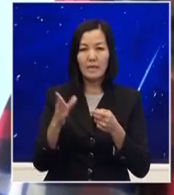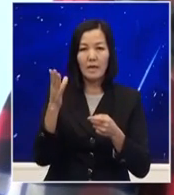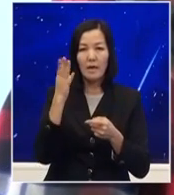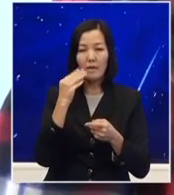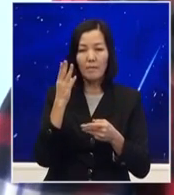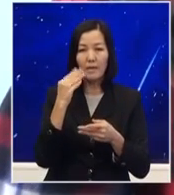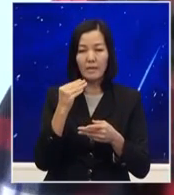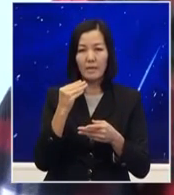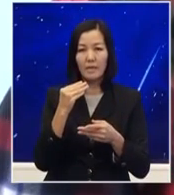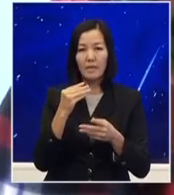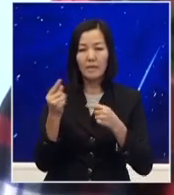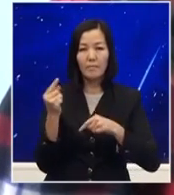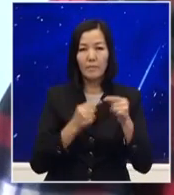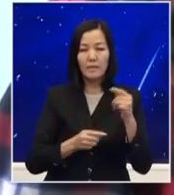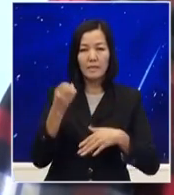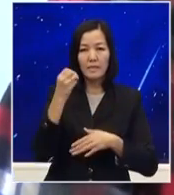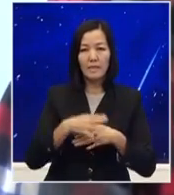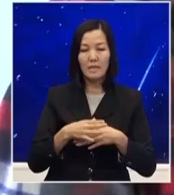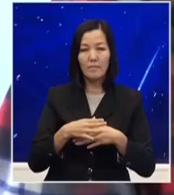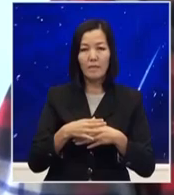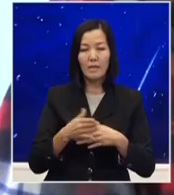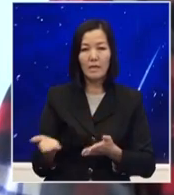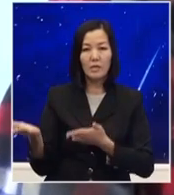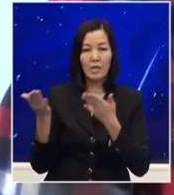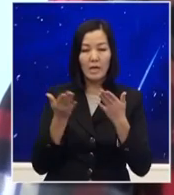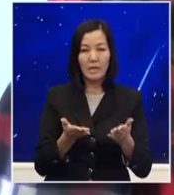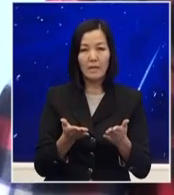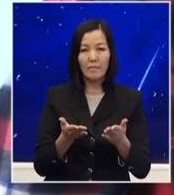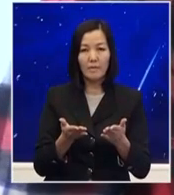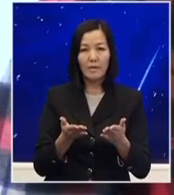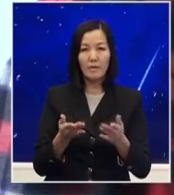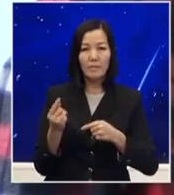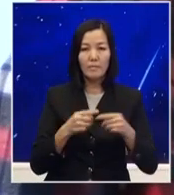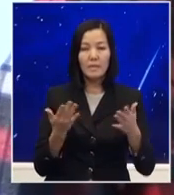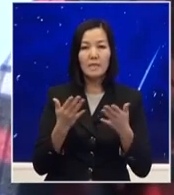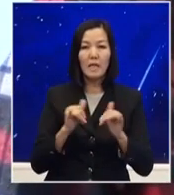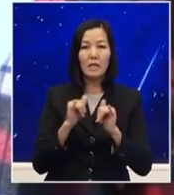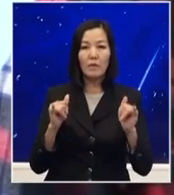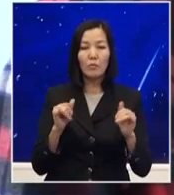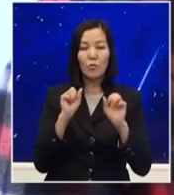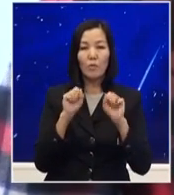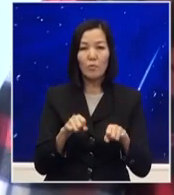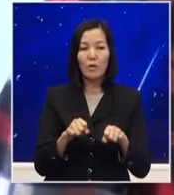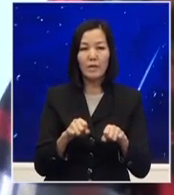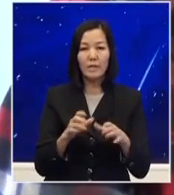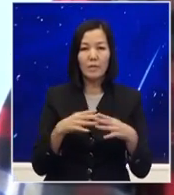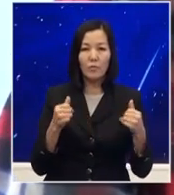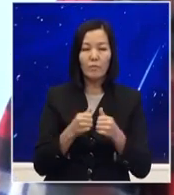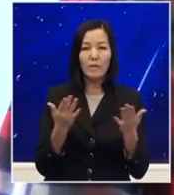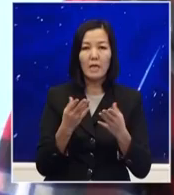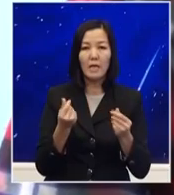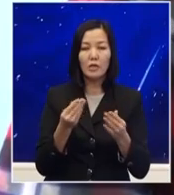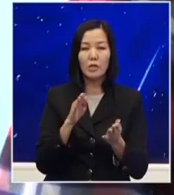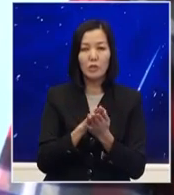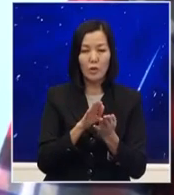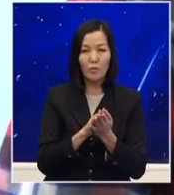Солва бизнес-центрінен арнайы мамандар шақырылып, бизнесті қалай дамытуға болады, семья жағдайында ақшаны қалай ұстауға